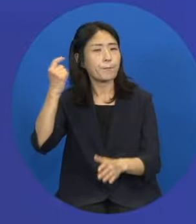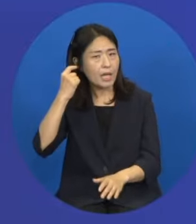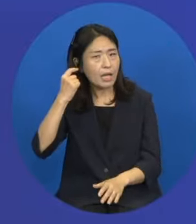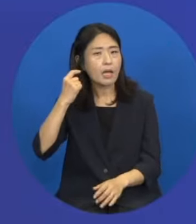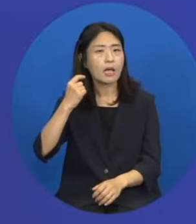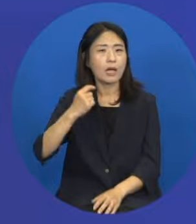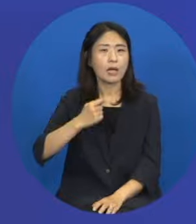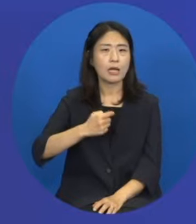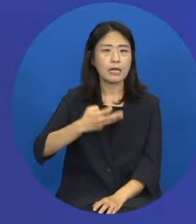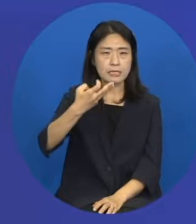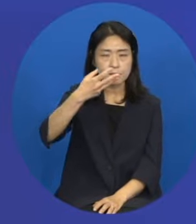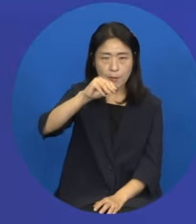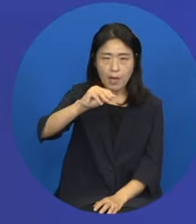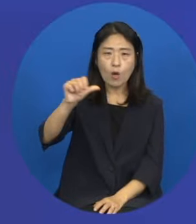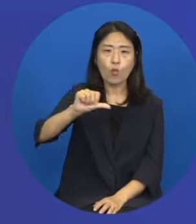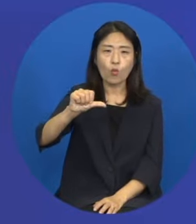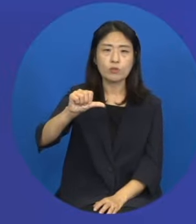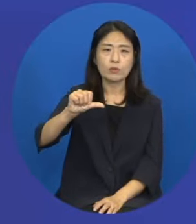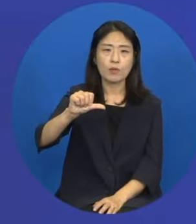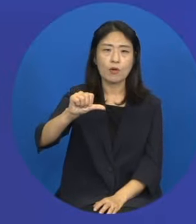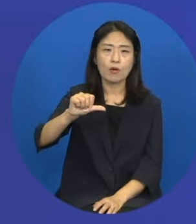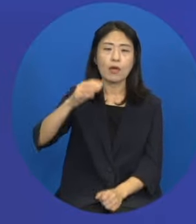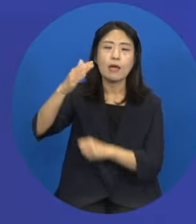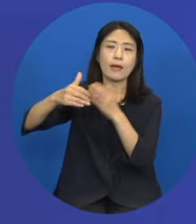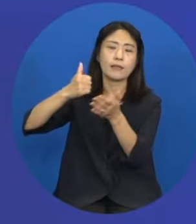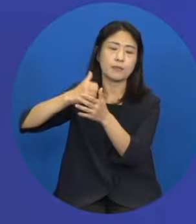18만 5천 명 그냥 다 끝납니다.